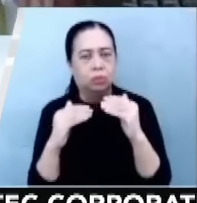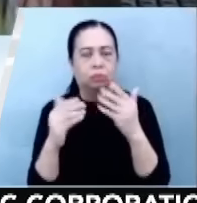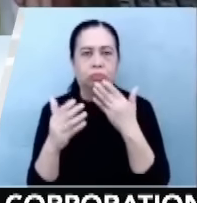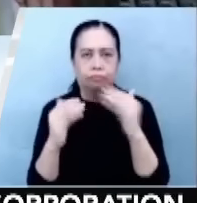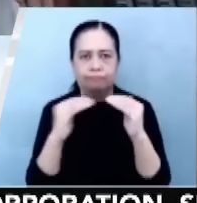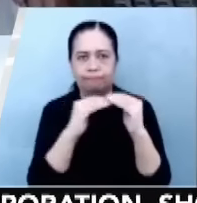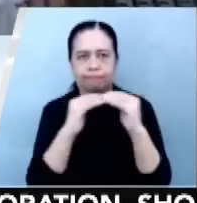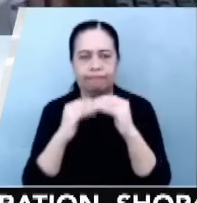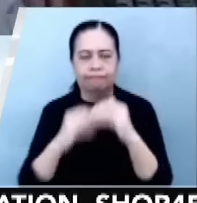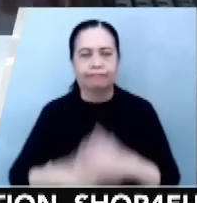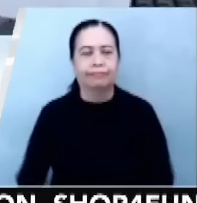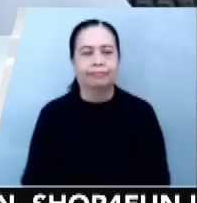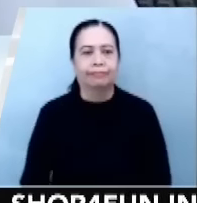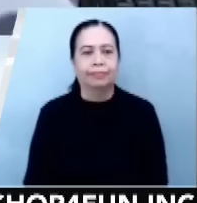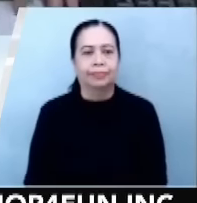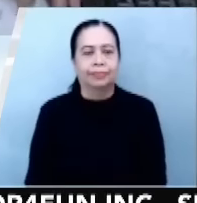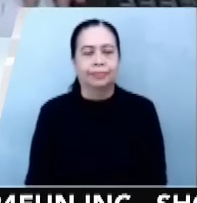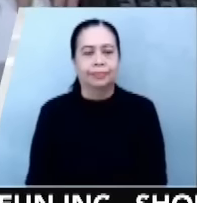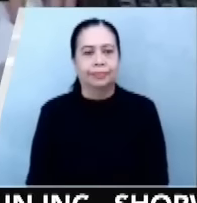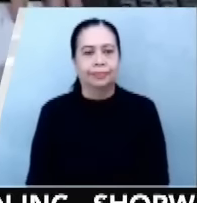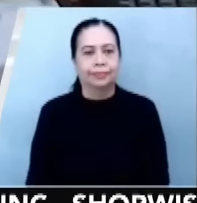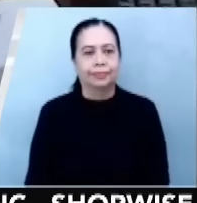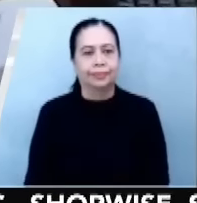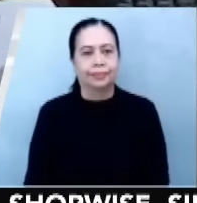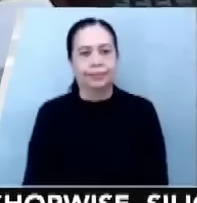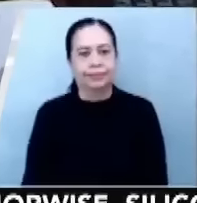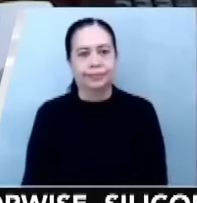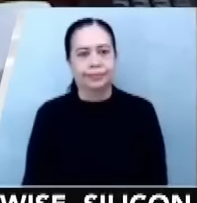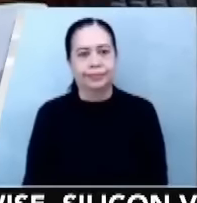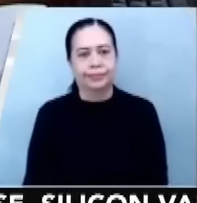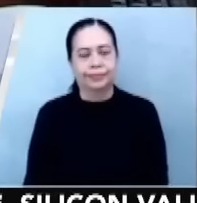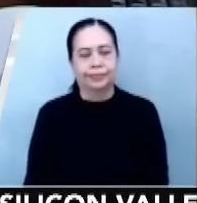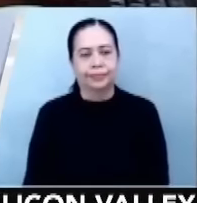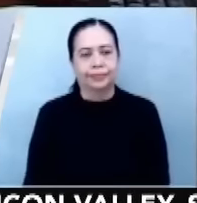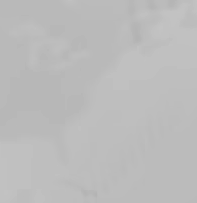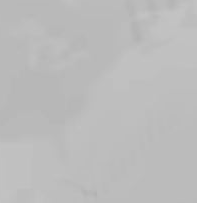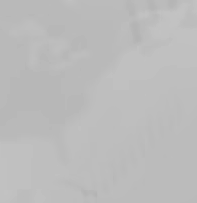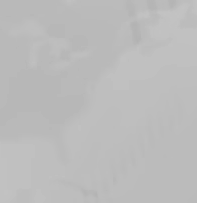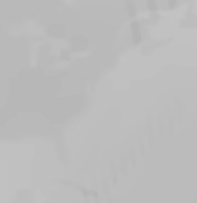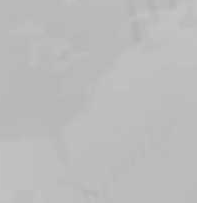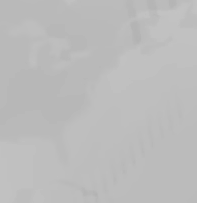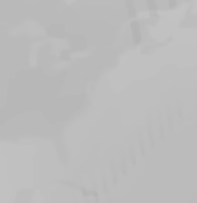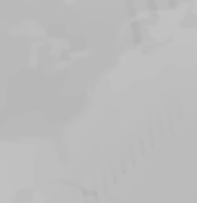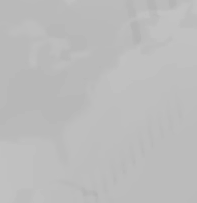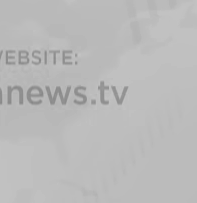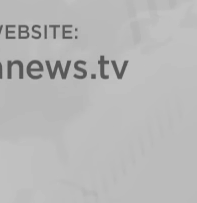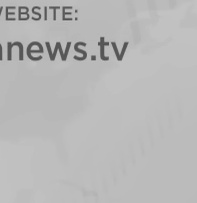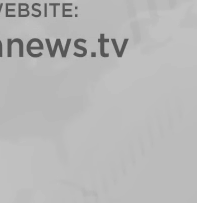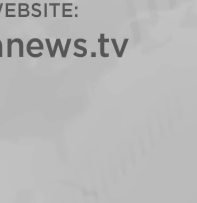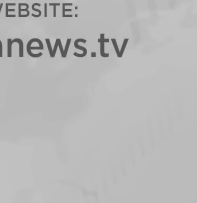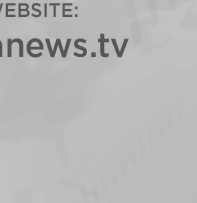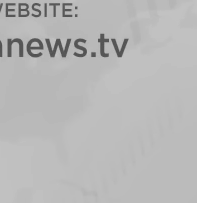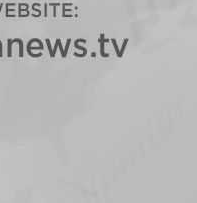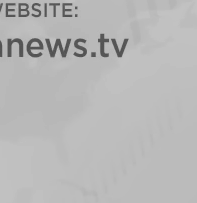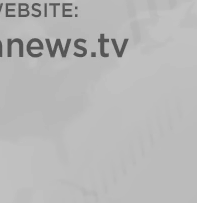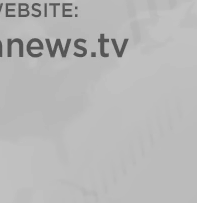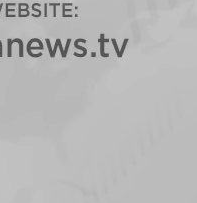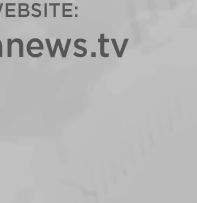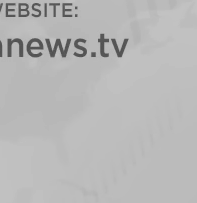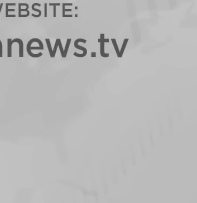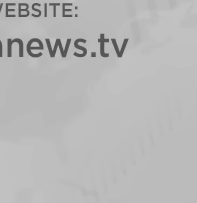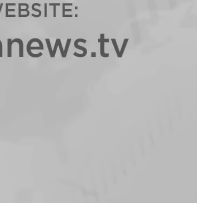GM integrated newsan nak 24 Oras a